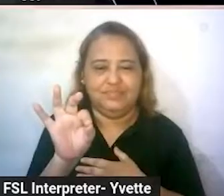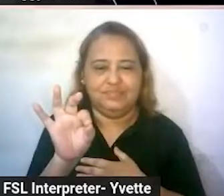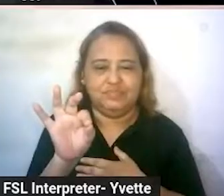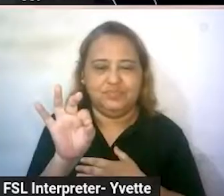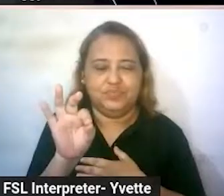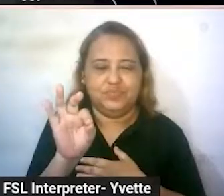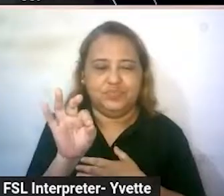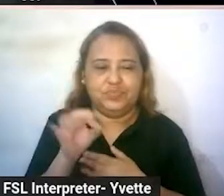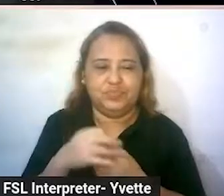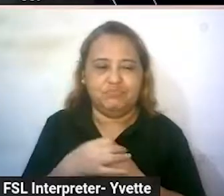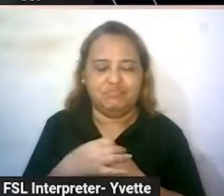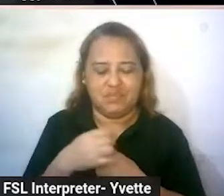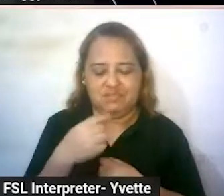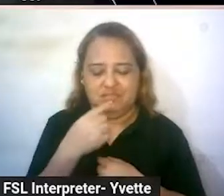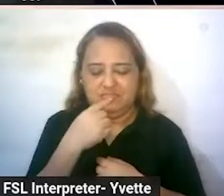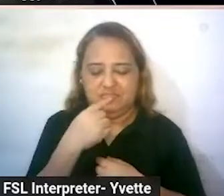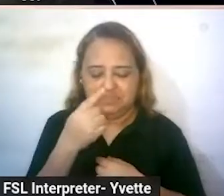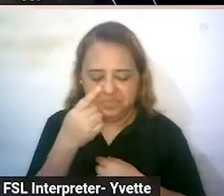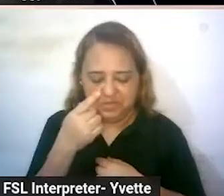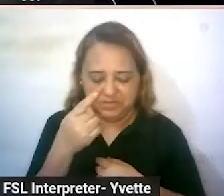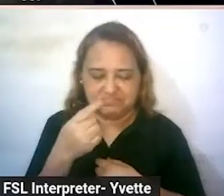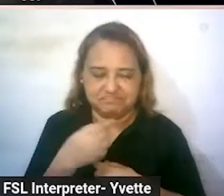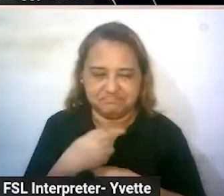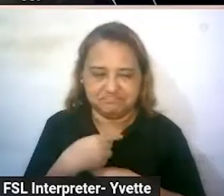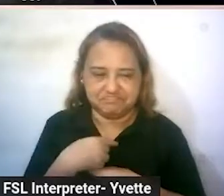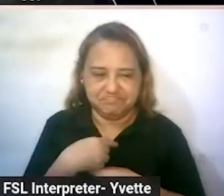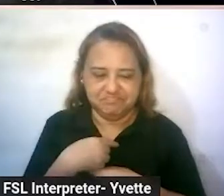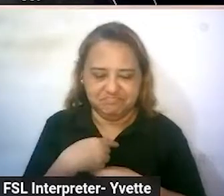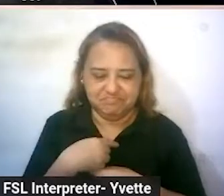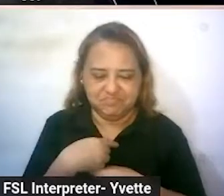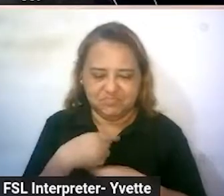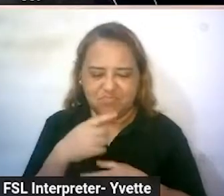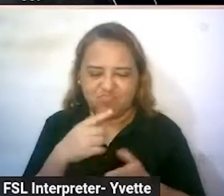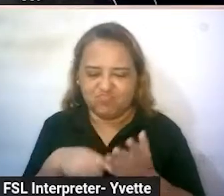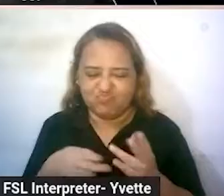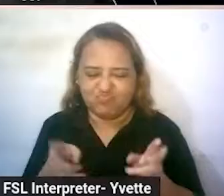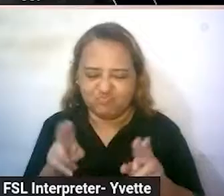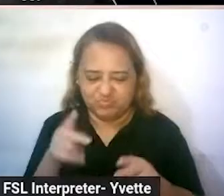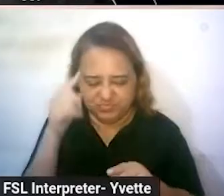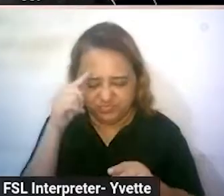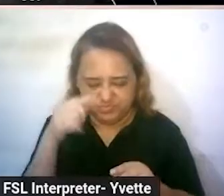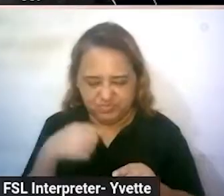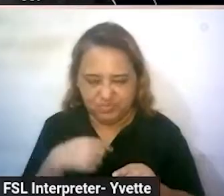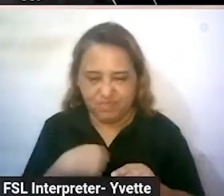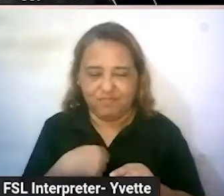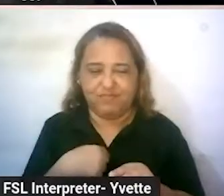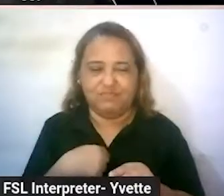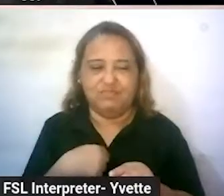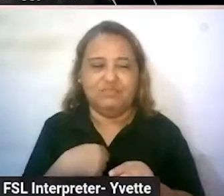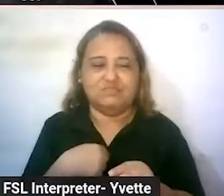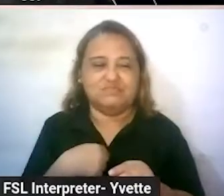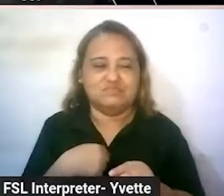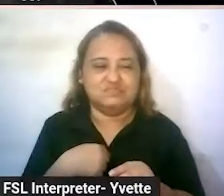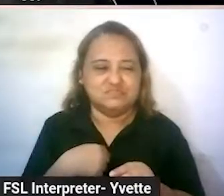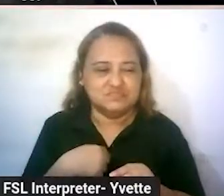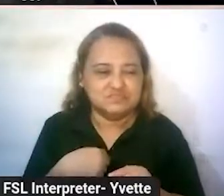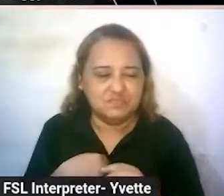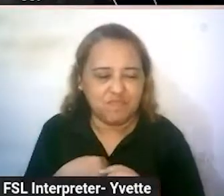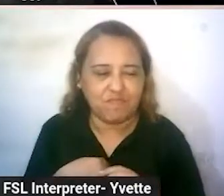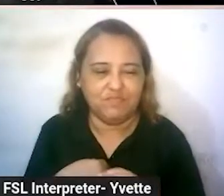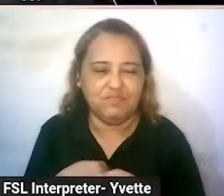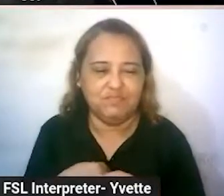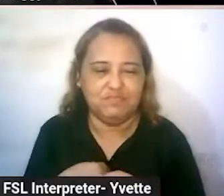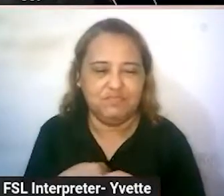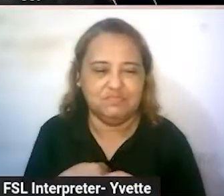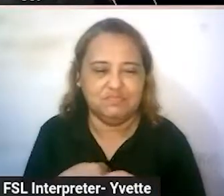2009. Sabi ko sa sarili ko, ay, anong mangyayari sa akin? Kasi nga, although I have my family with me,